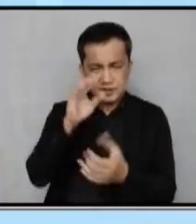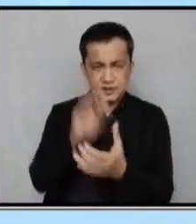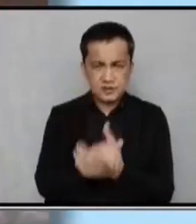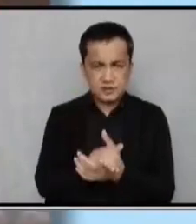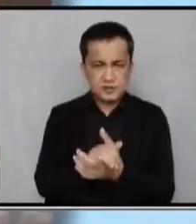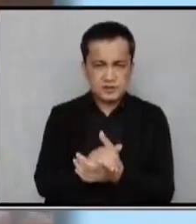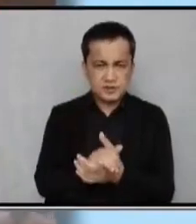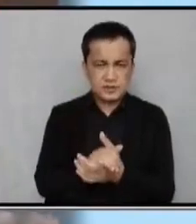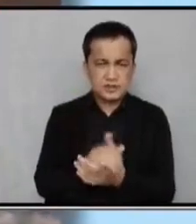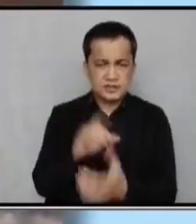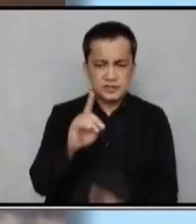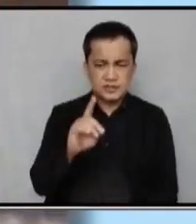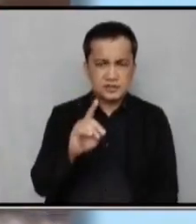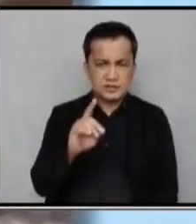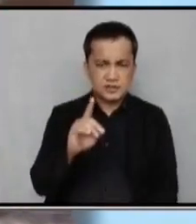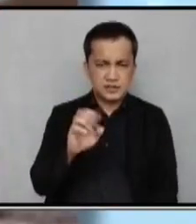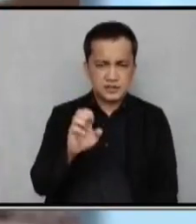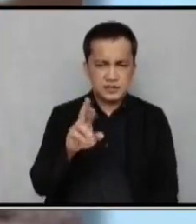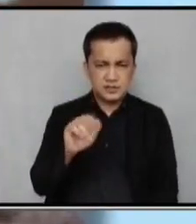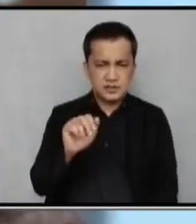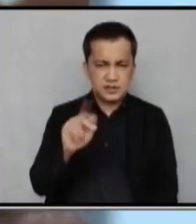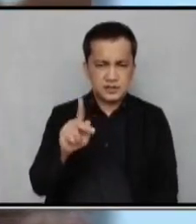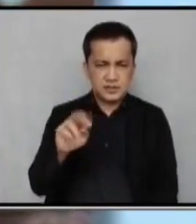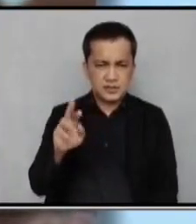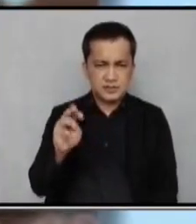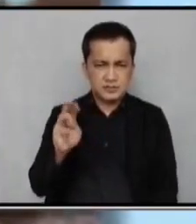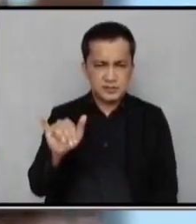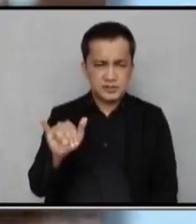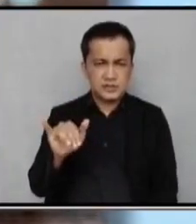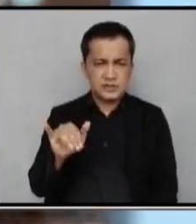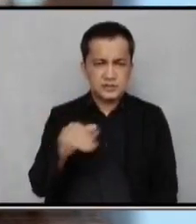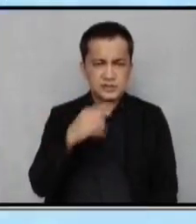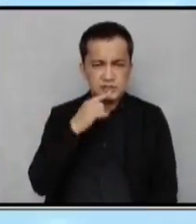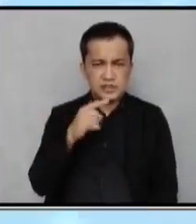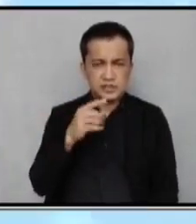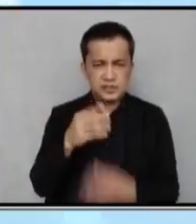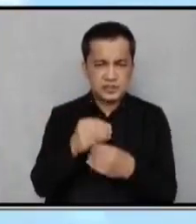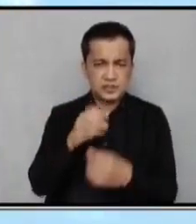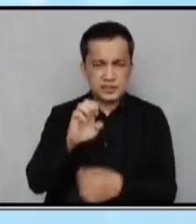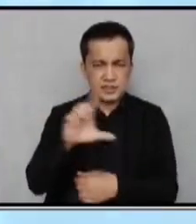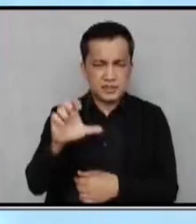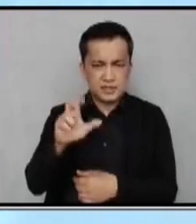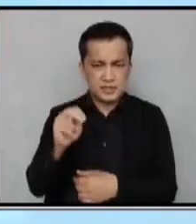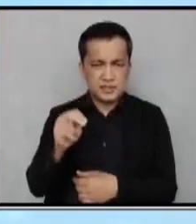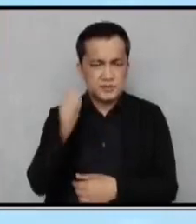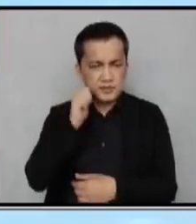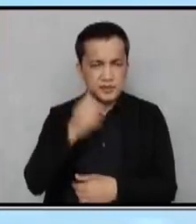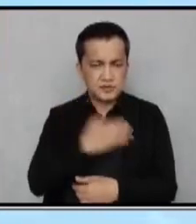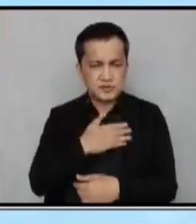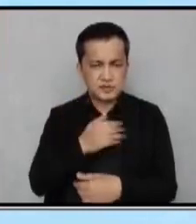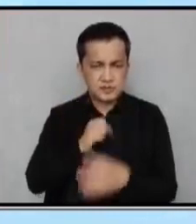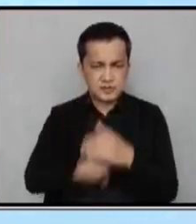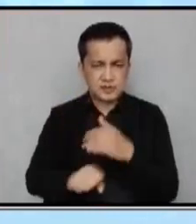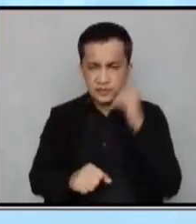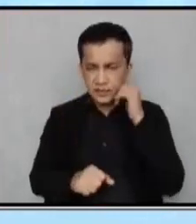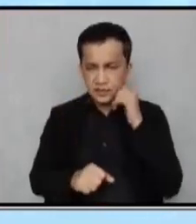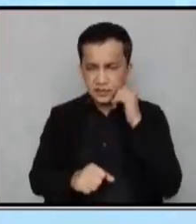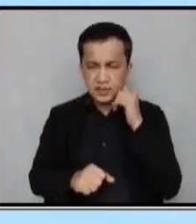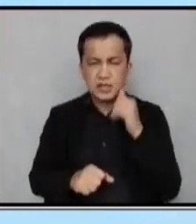Ramsey. Dagdag pa ni Ellen, babae ang gusto niya maging anak nila ni Derek kung saan o kung sakaling siya ay mabuntis ngayong